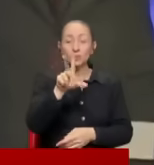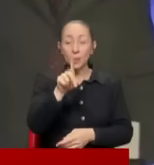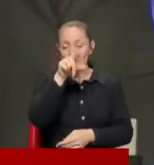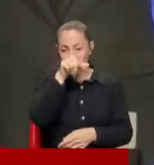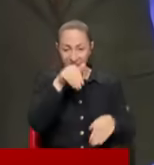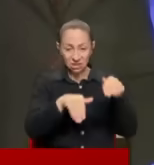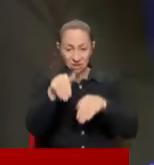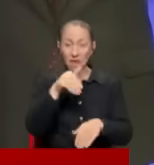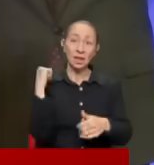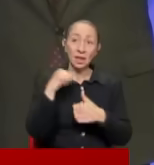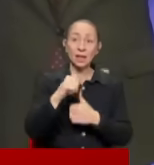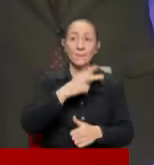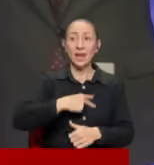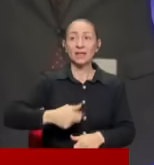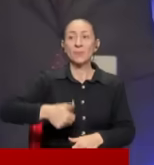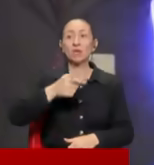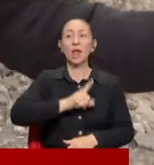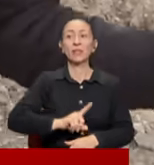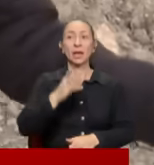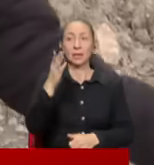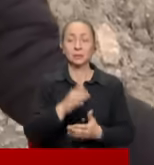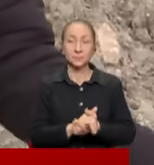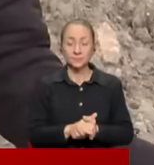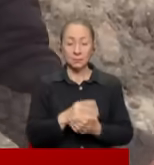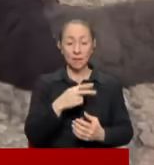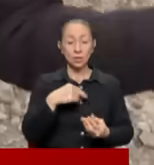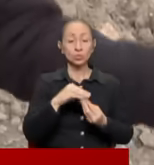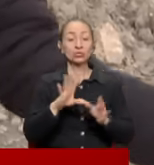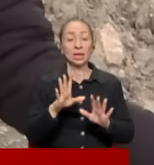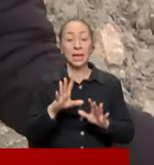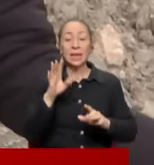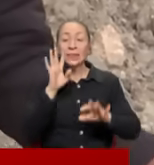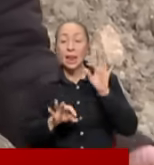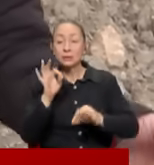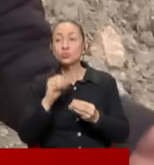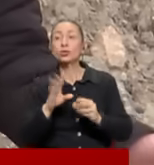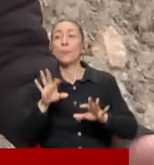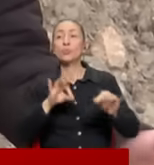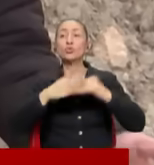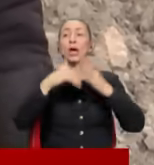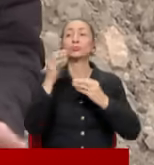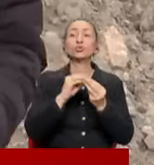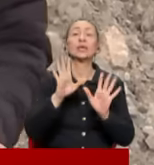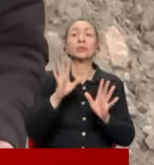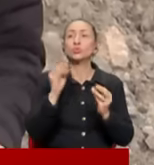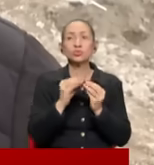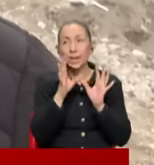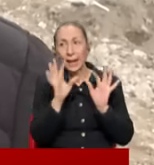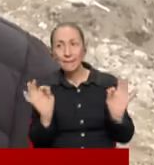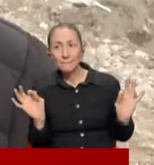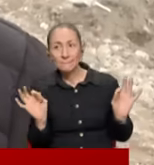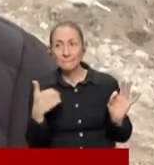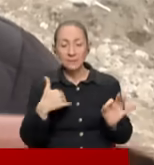Mart seçiminde yeniden AK Parti'nin adayı. Belediye suçlu değil, yapı denetim suçlu değil, müteahhit suçlu değil. O zaman suçlu kim?